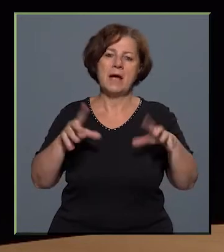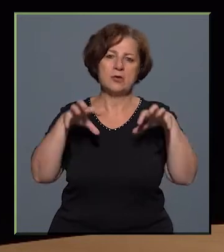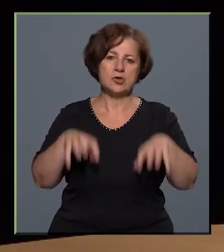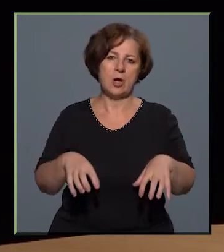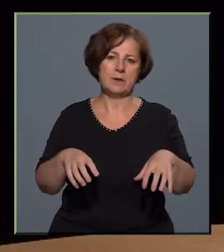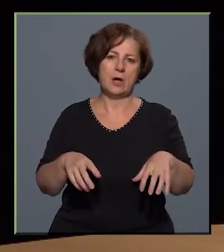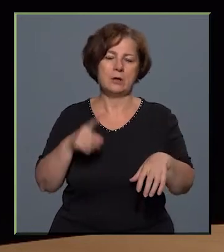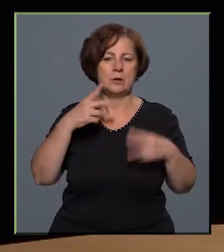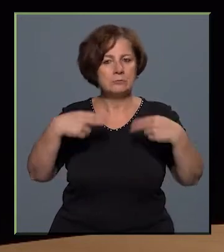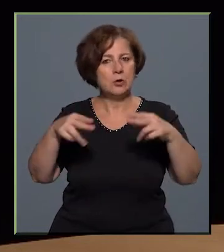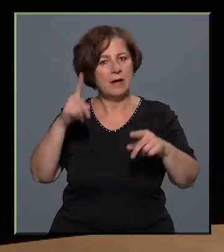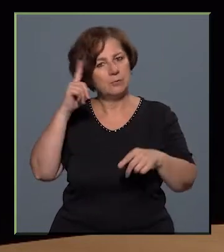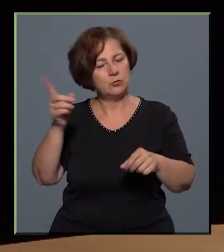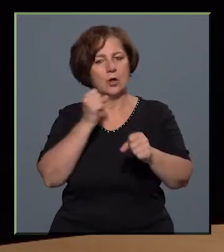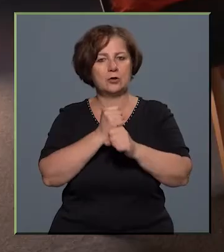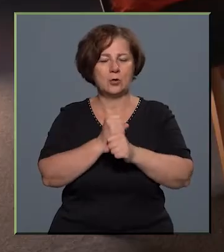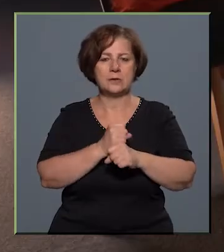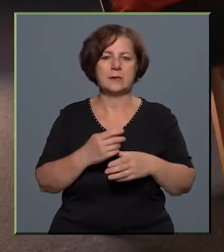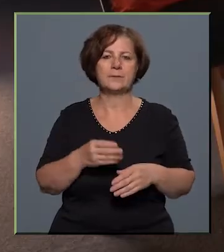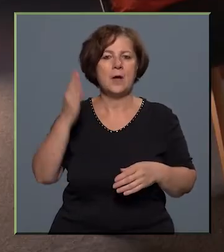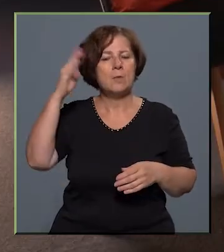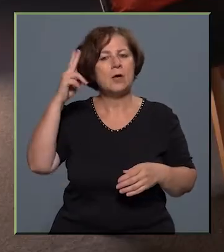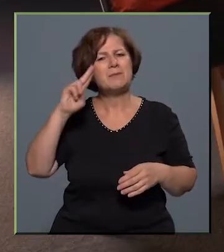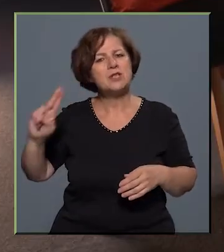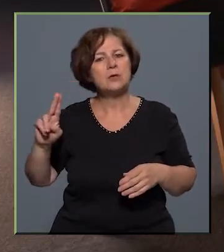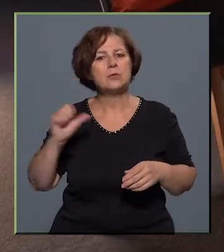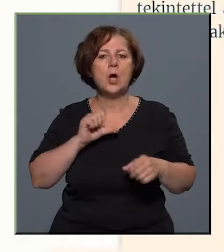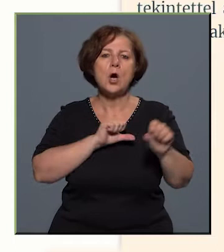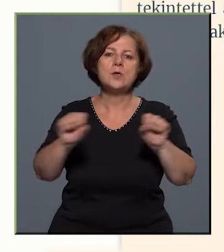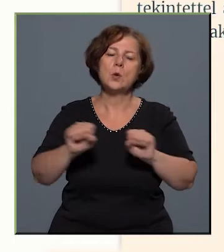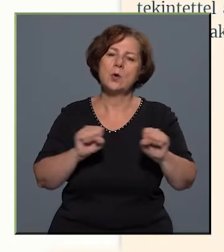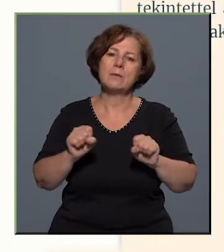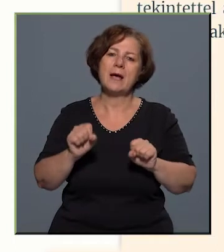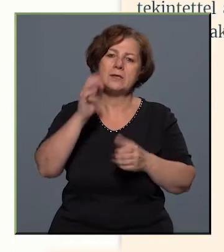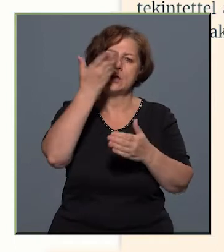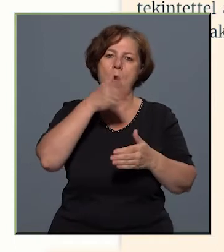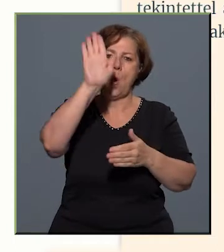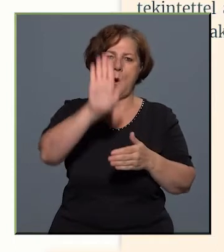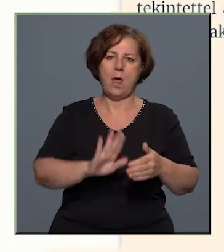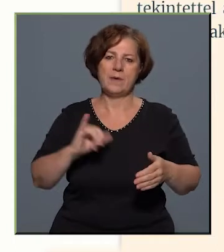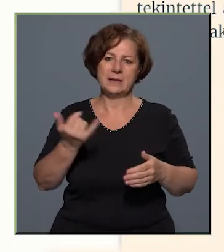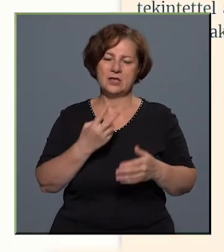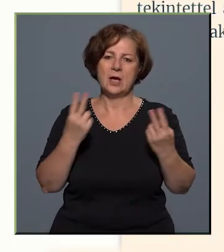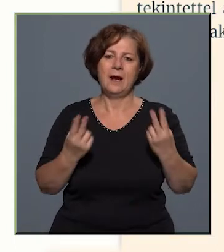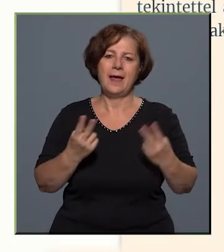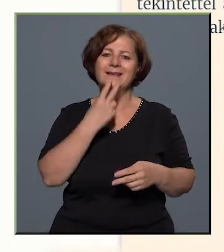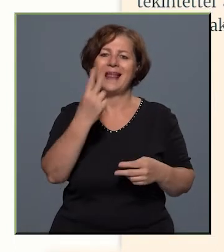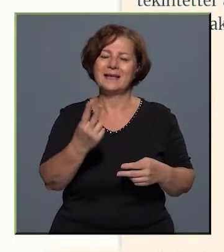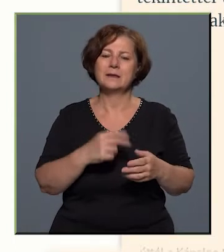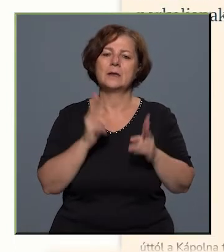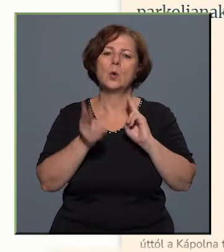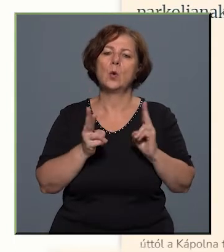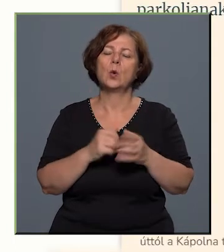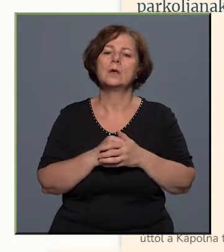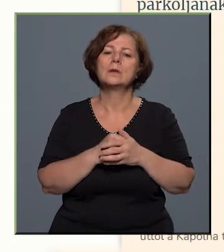mások stabilan tudnak további dolgozni. Polgármester úr, az önkormányzat honlapján is lehet látni,